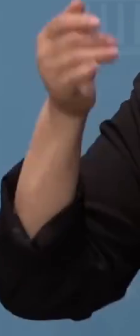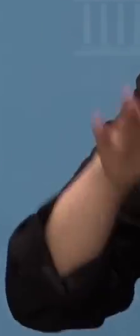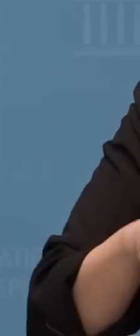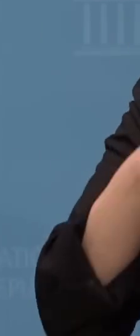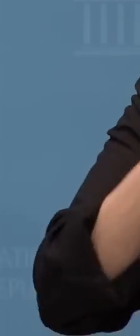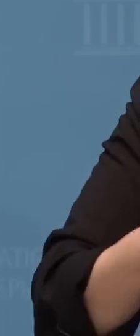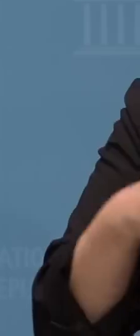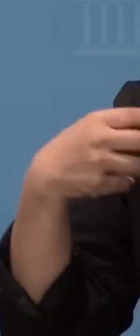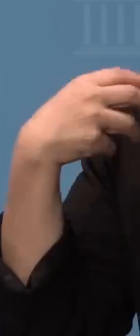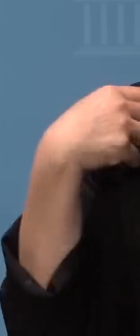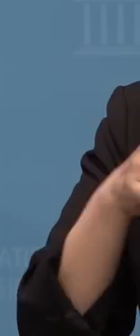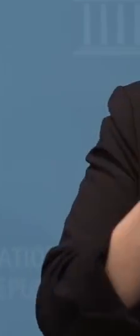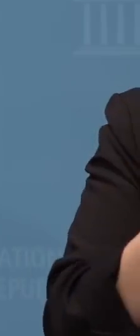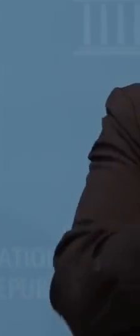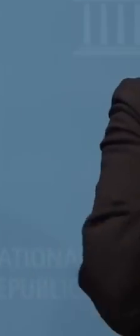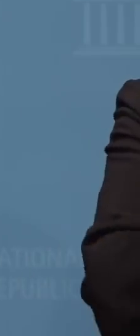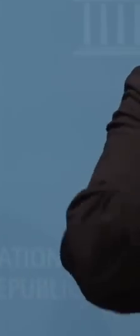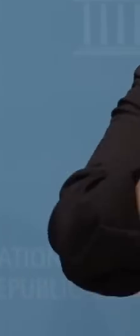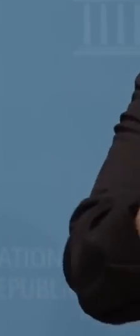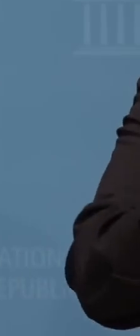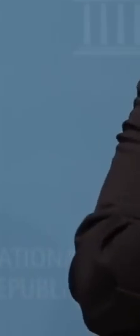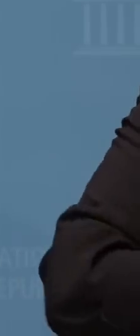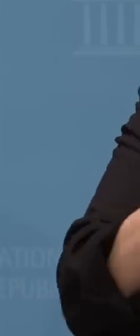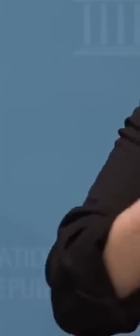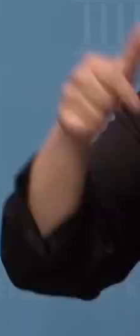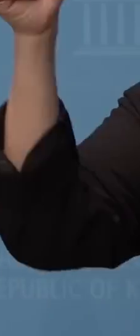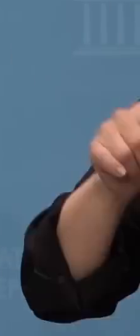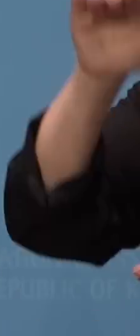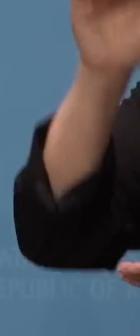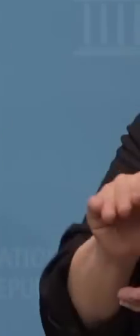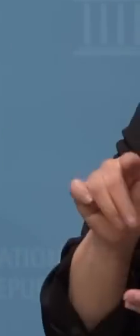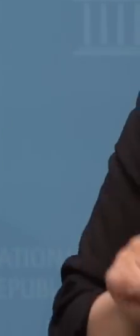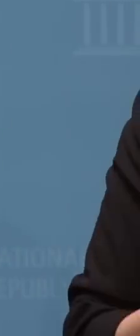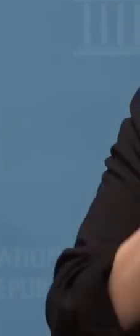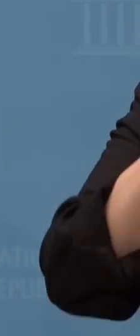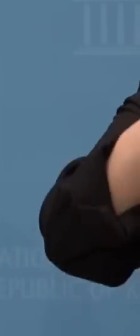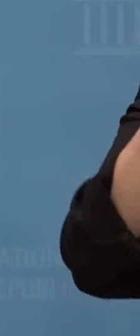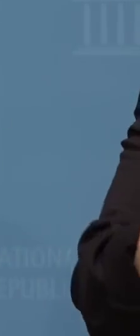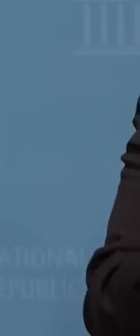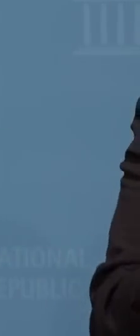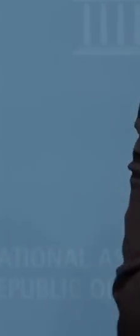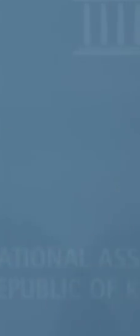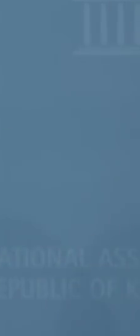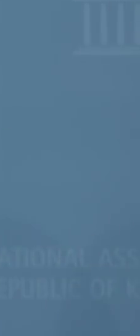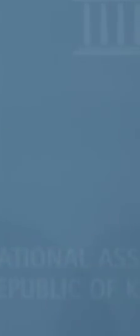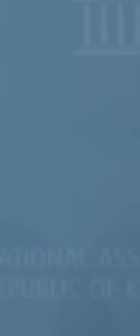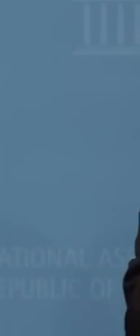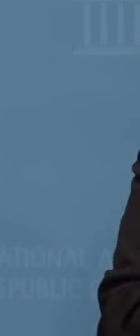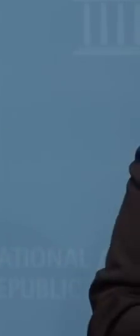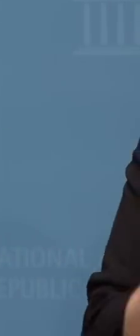재생에너지 목표를 오히려 낮추는 등 세계 흐름에 역행하고 있습니다.